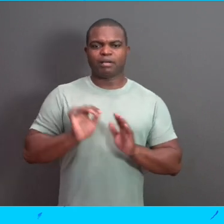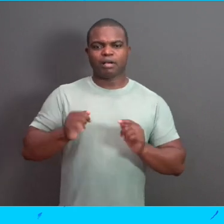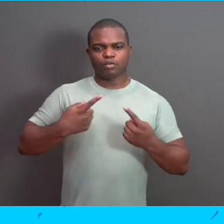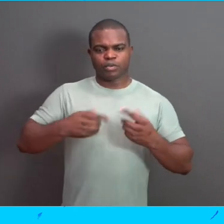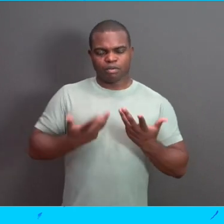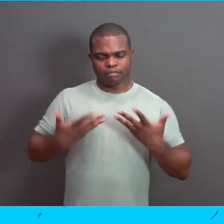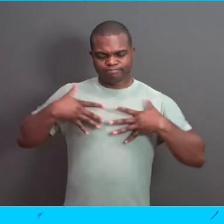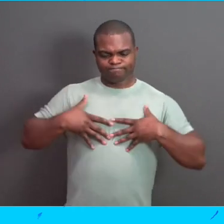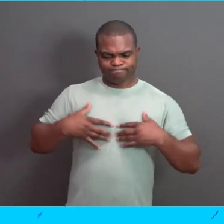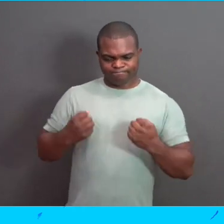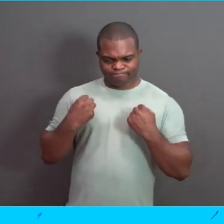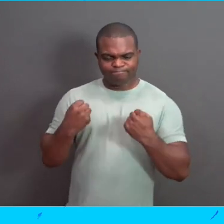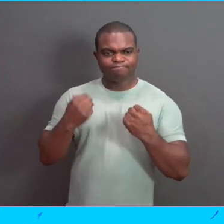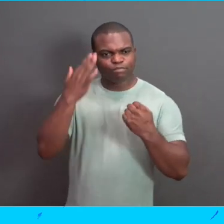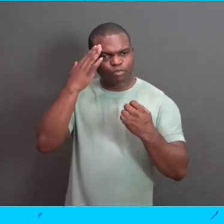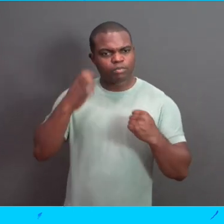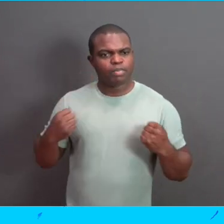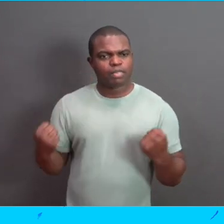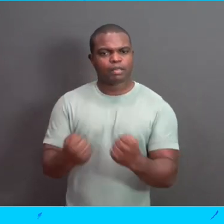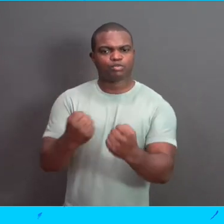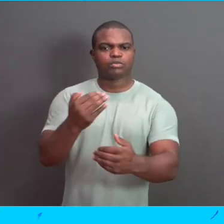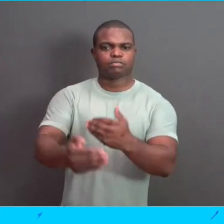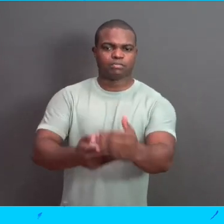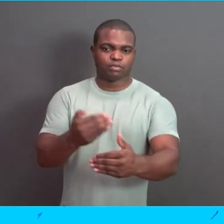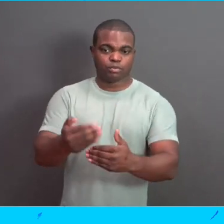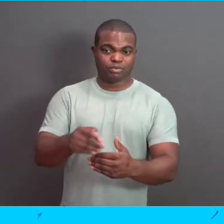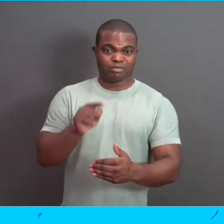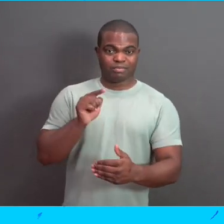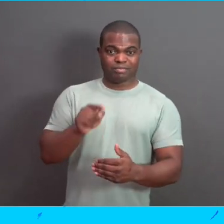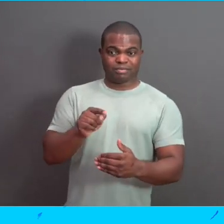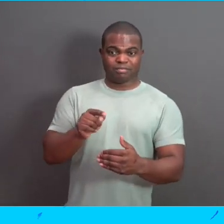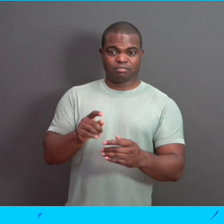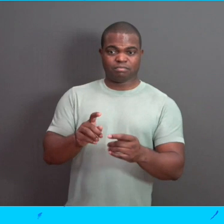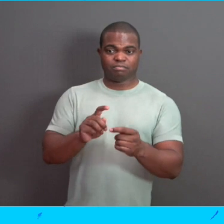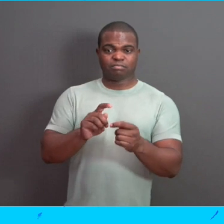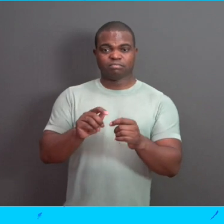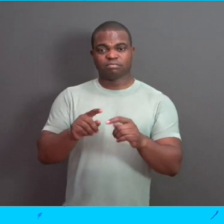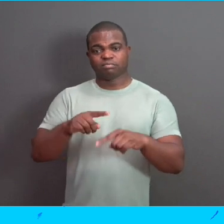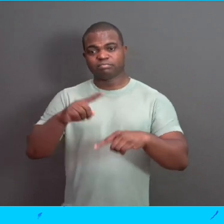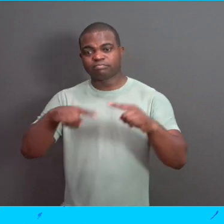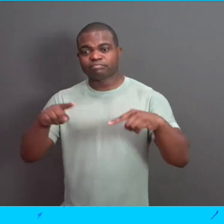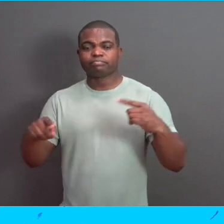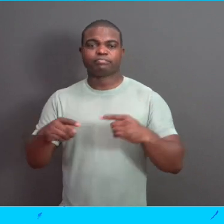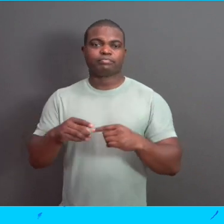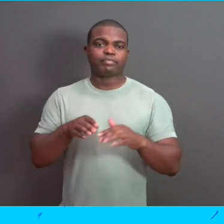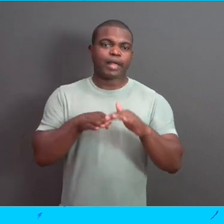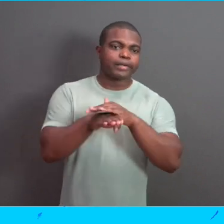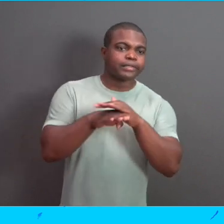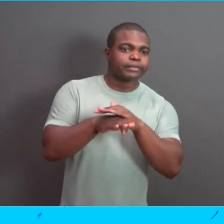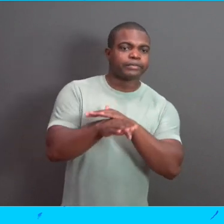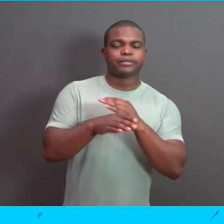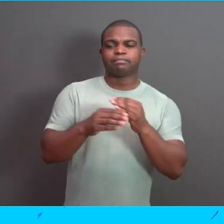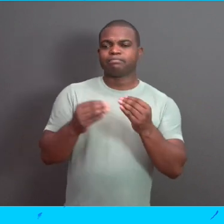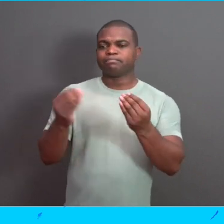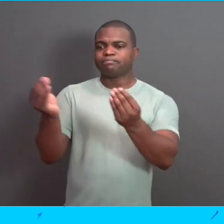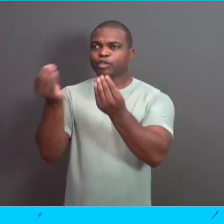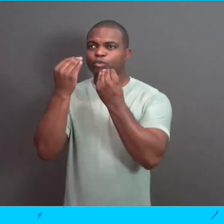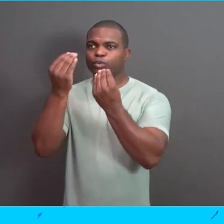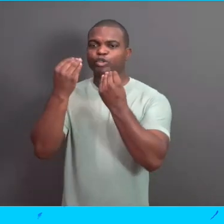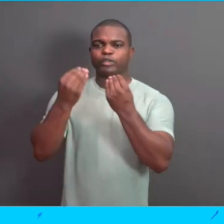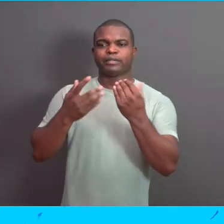de faire face aux changements. Par exemple, quand on parle d'accès à des questions, peut-être